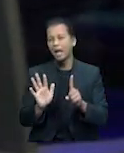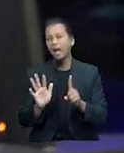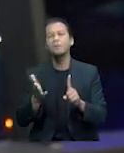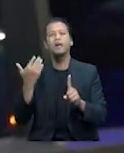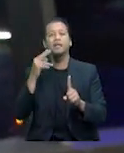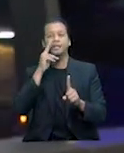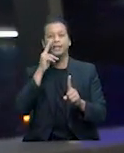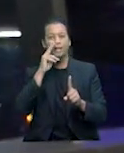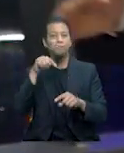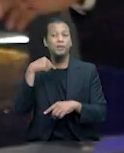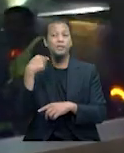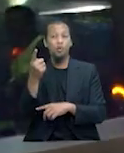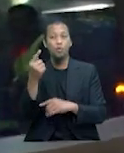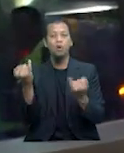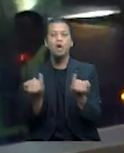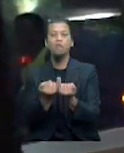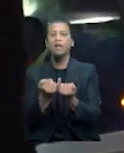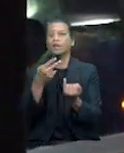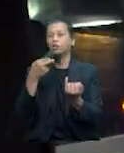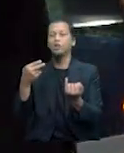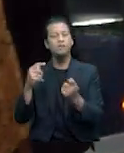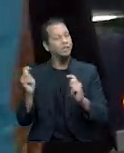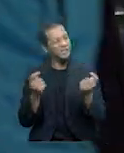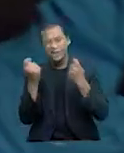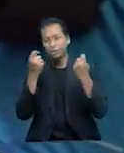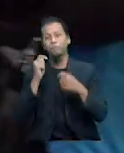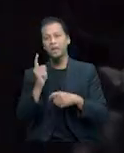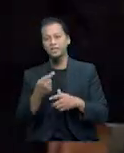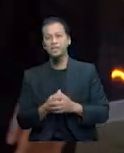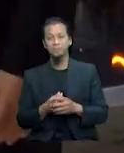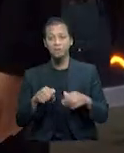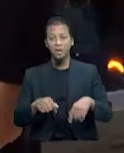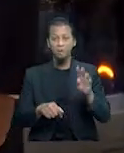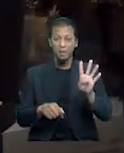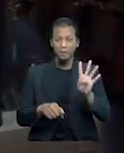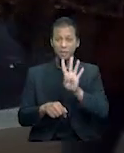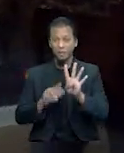layak dinantikan. Terlebih ini menjadi rekor pertemuan kedua negara setelah 44 tahun.